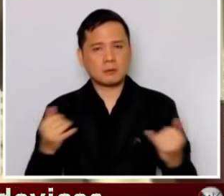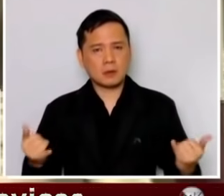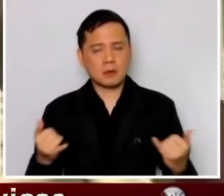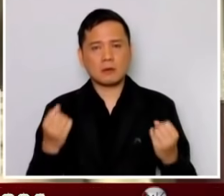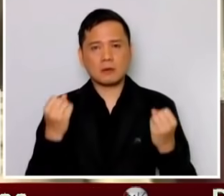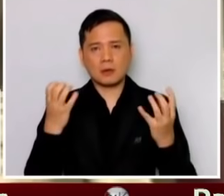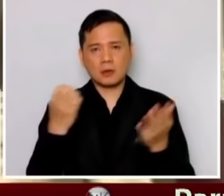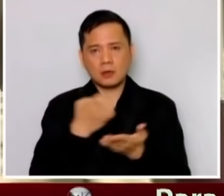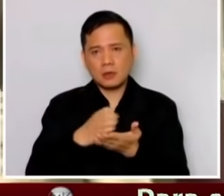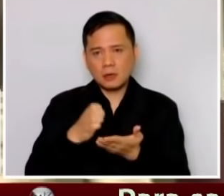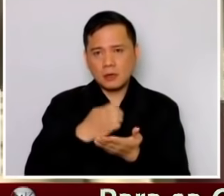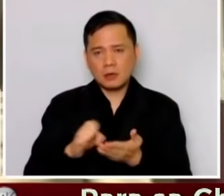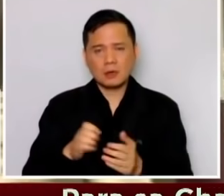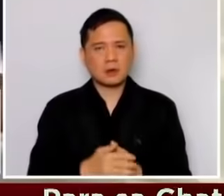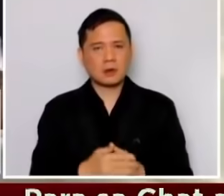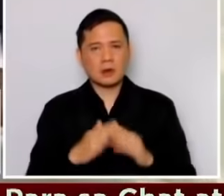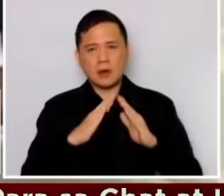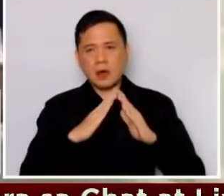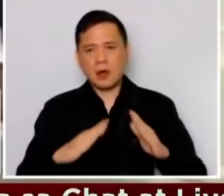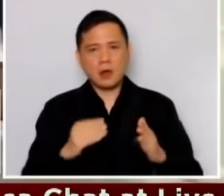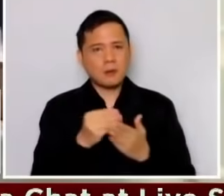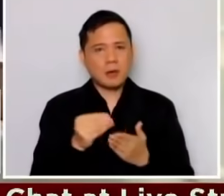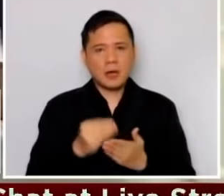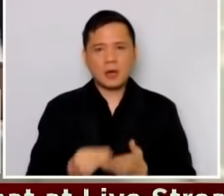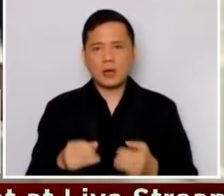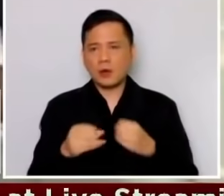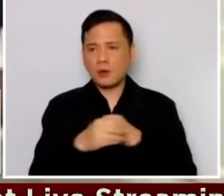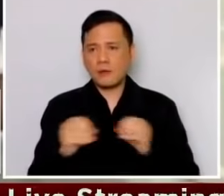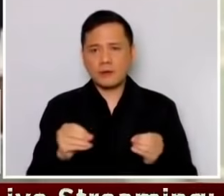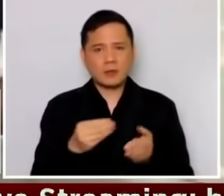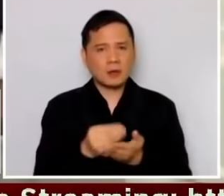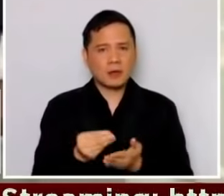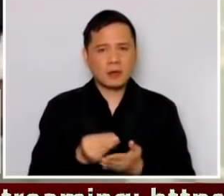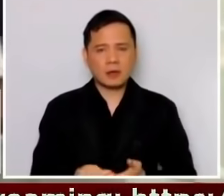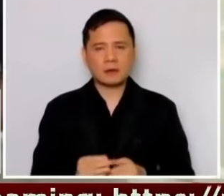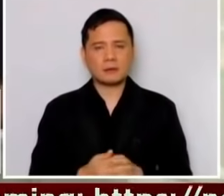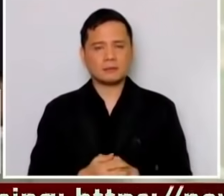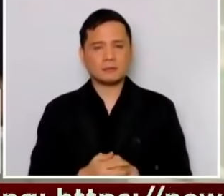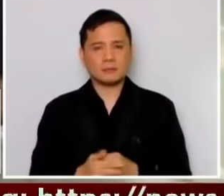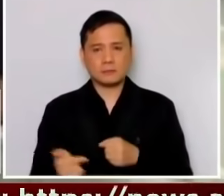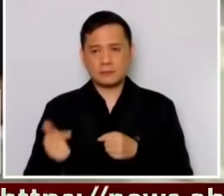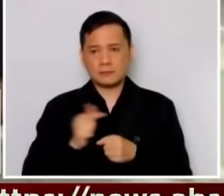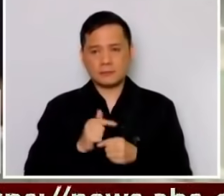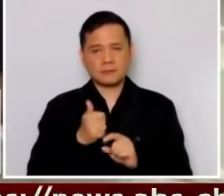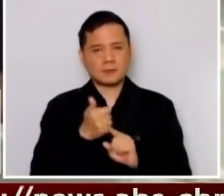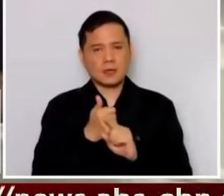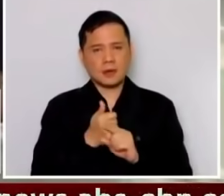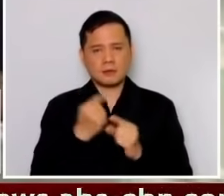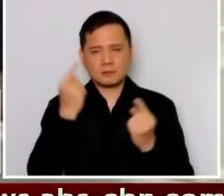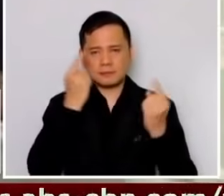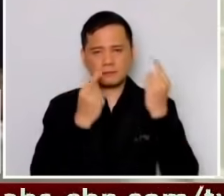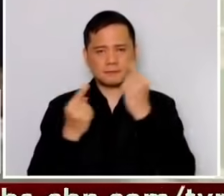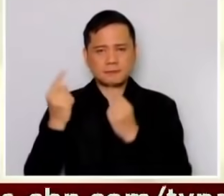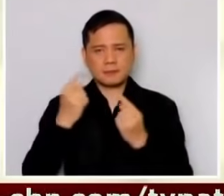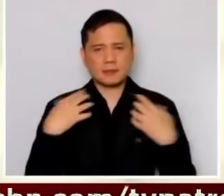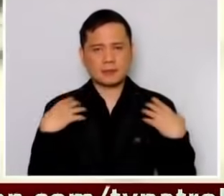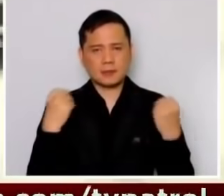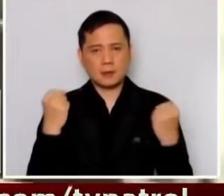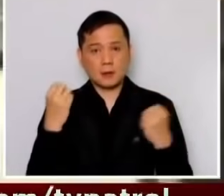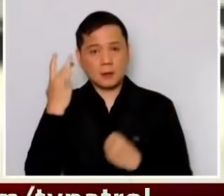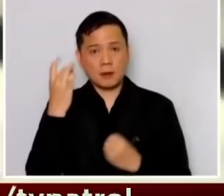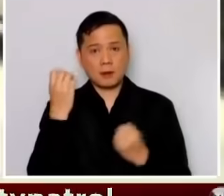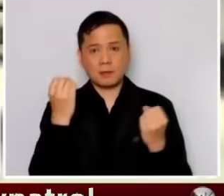sa opisina. Nangangamba rin siya sa kanyang kalusugan. Ngayong marami na ang pumapasok sa opisina,